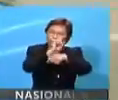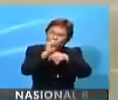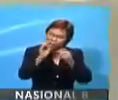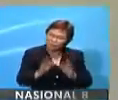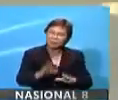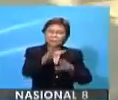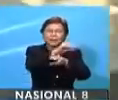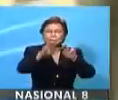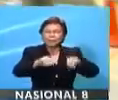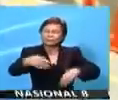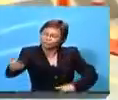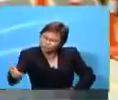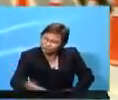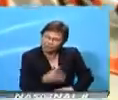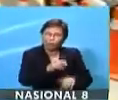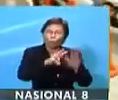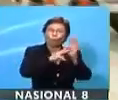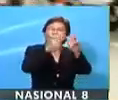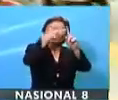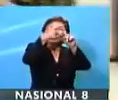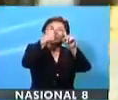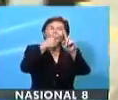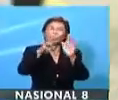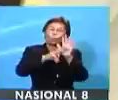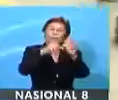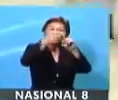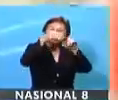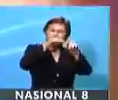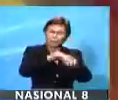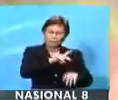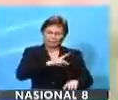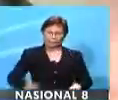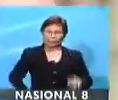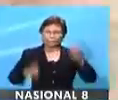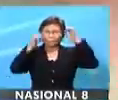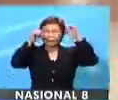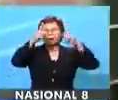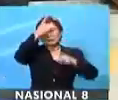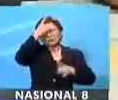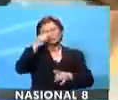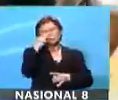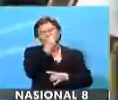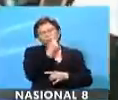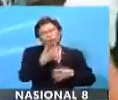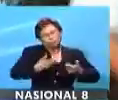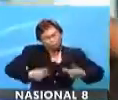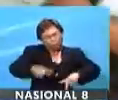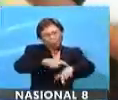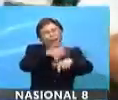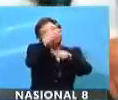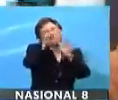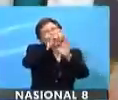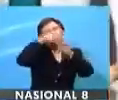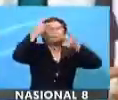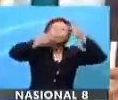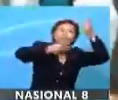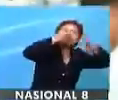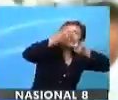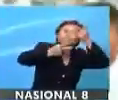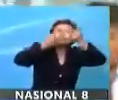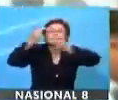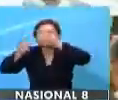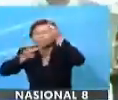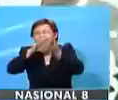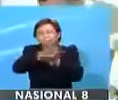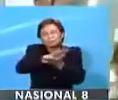dan pelajar sekolah selain wakil dari Kementerian Pendidikan. Datuk Seri Najib turut meluangkan masa kira-kira 15 minit melawat dan meninjau